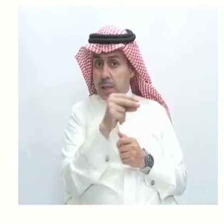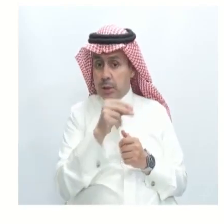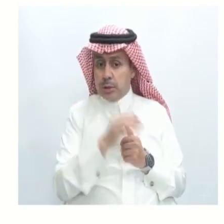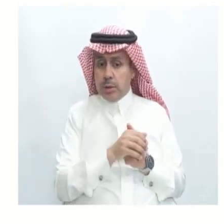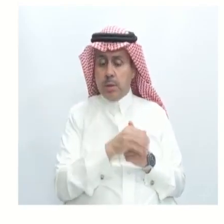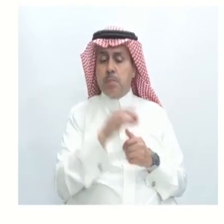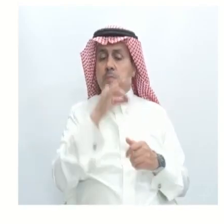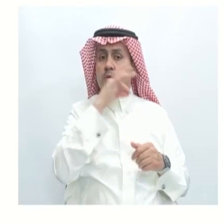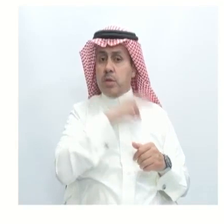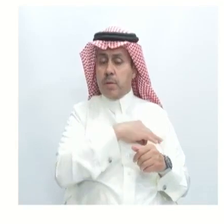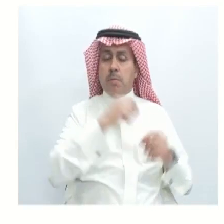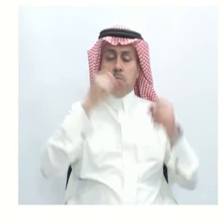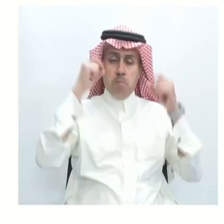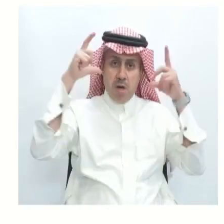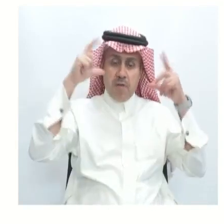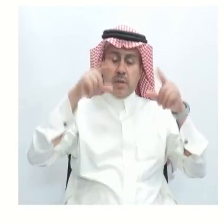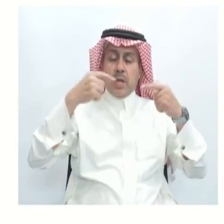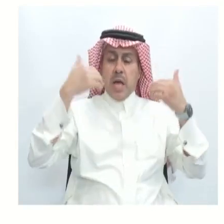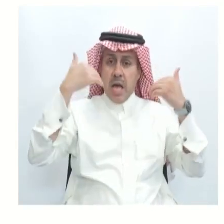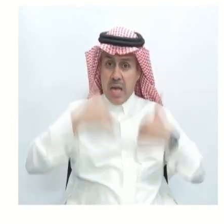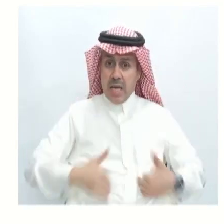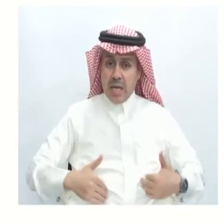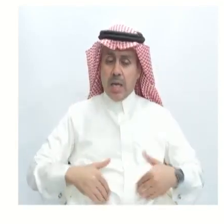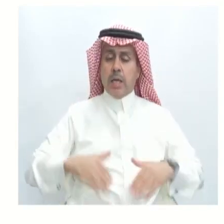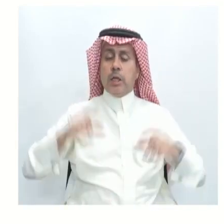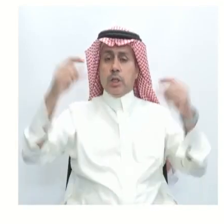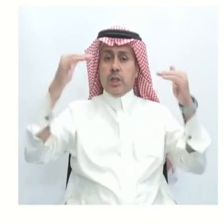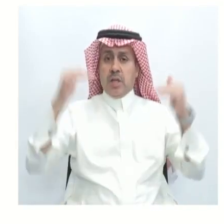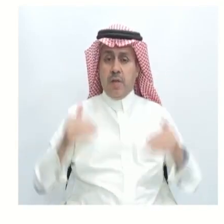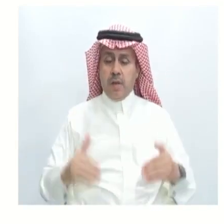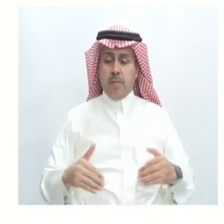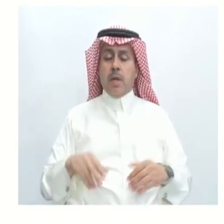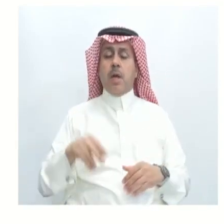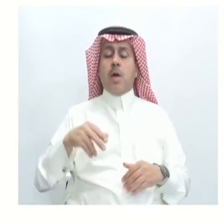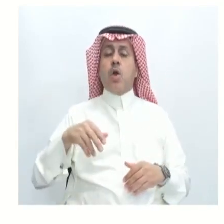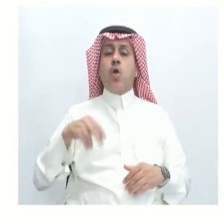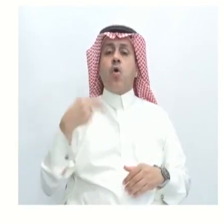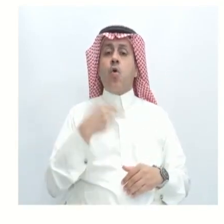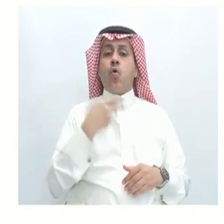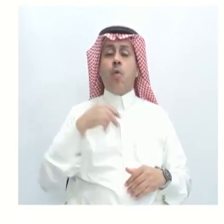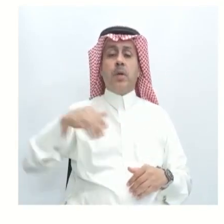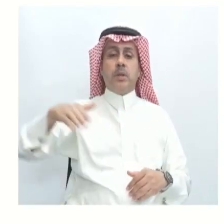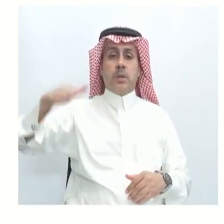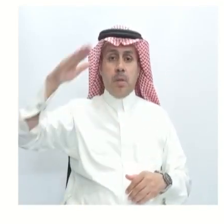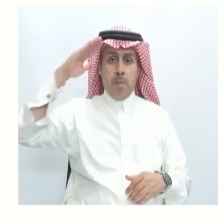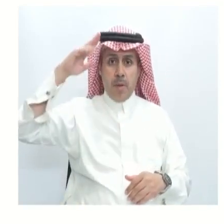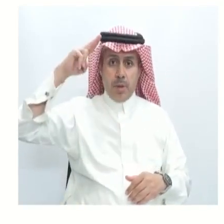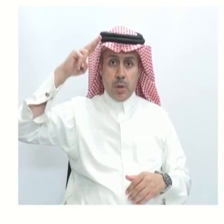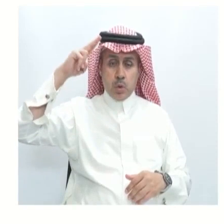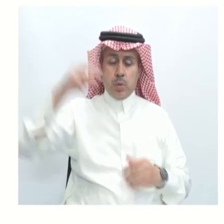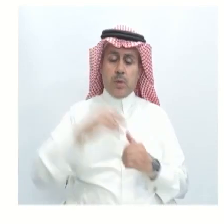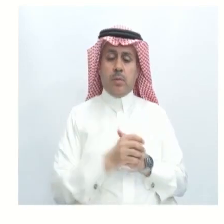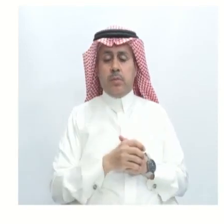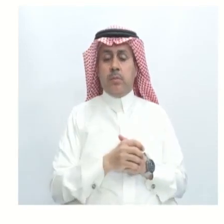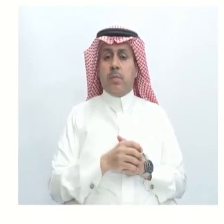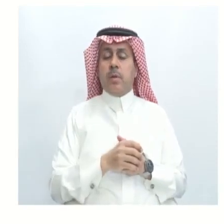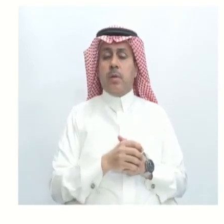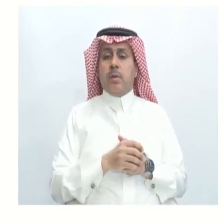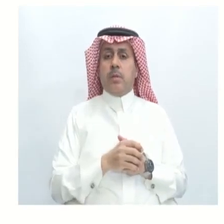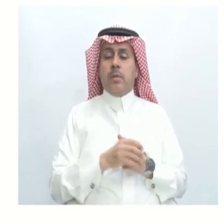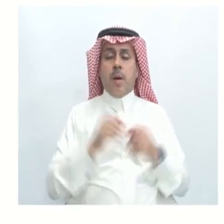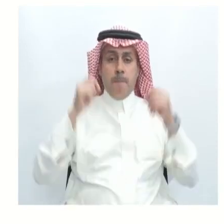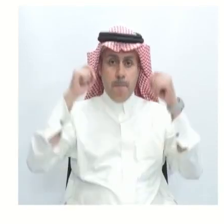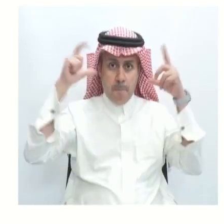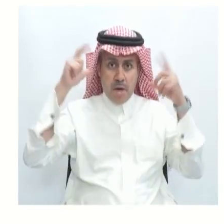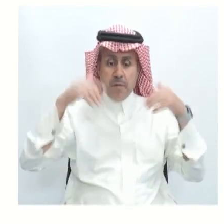المستفاد من معرفه الهيكل التنظيمي حكومه المملكه العربيه السعوديه اريد منك ان تذكر النتائج المستفاده من معرفه